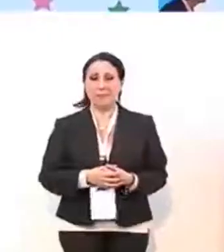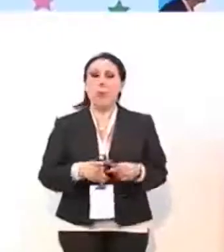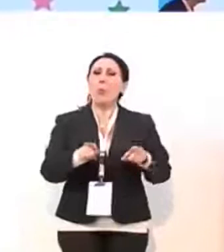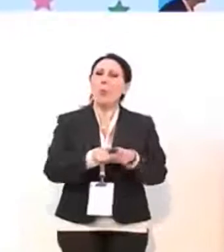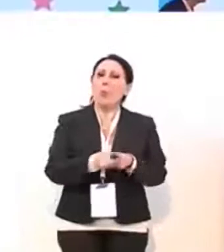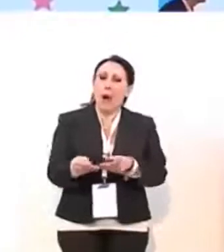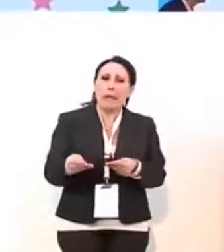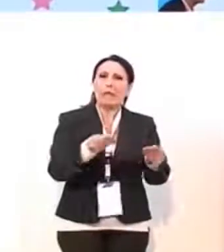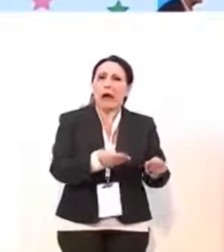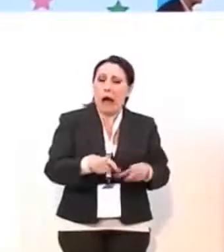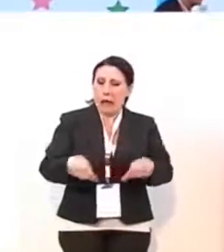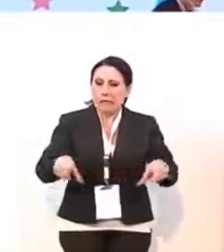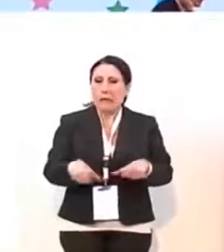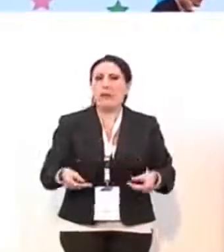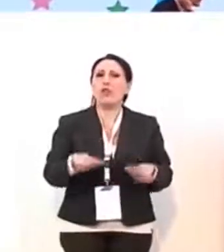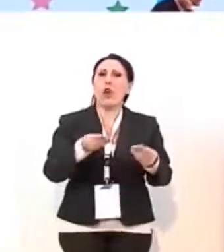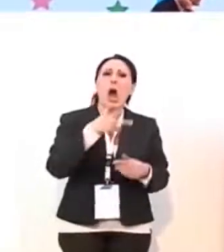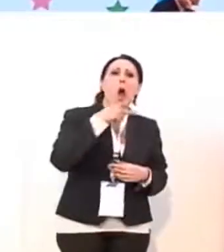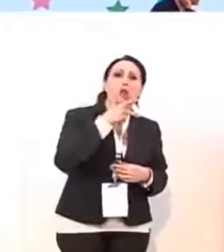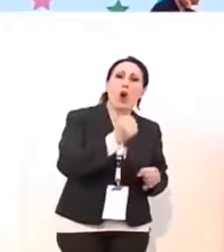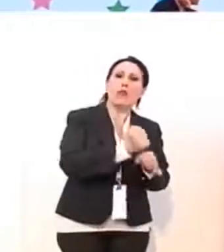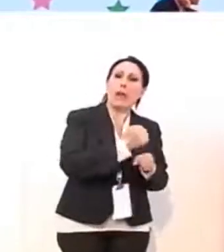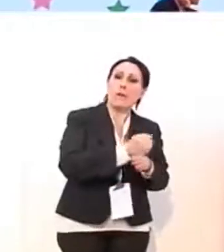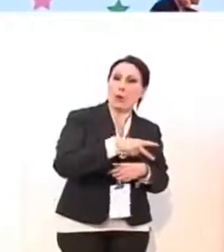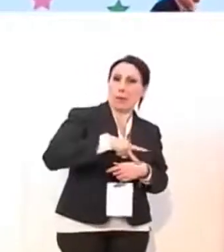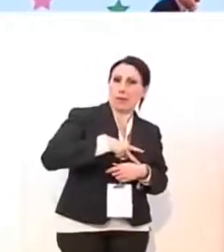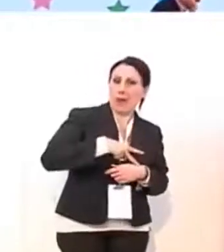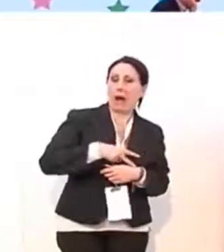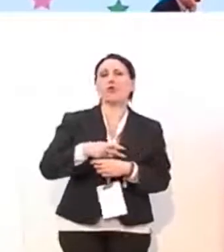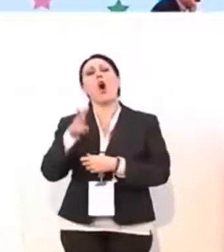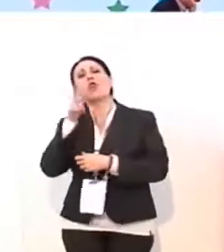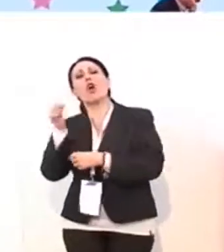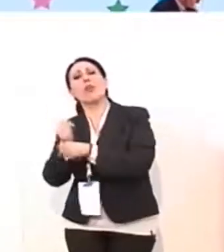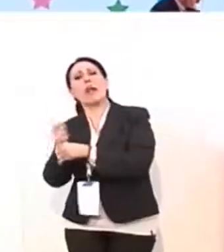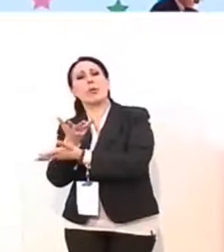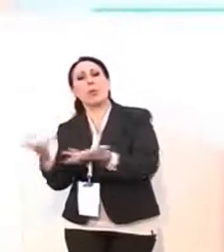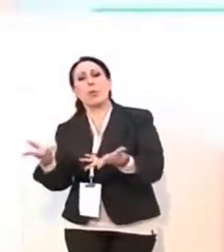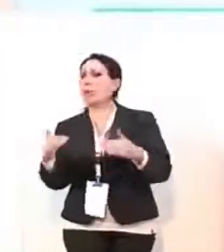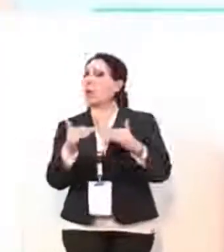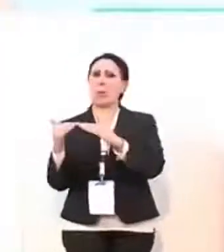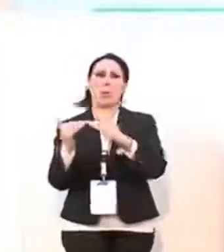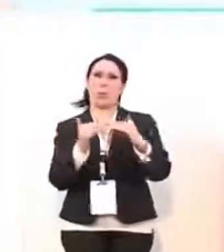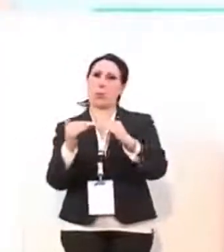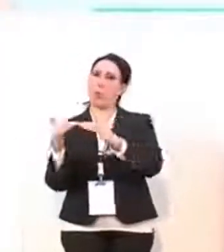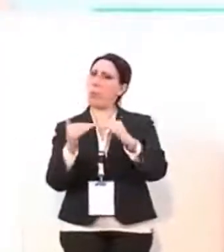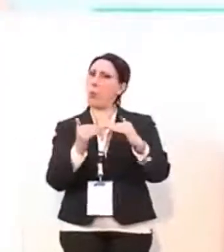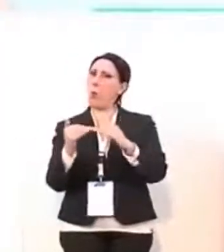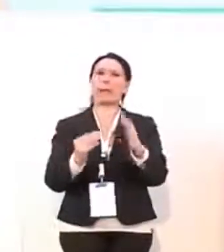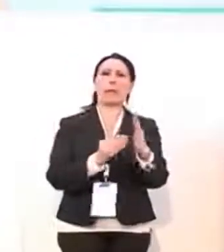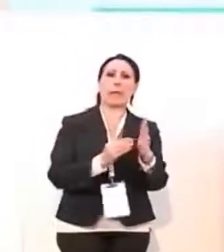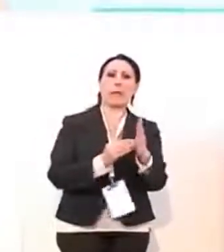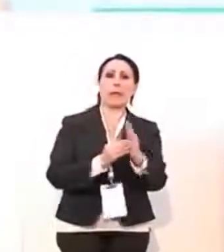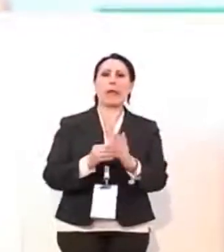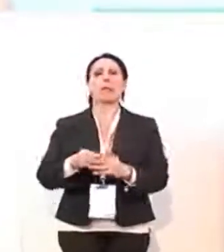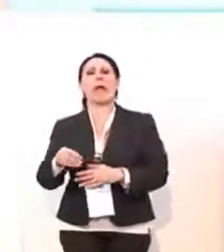Partito Democratico la maternità ha un valore sociale, sia che a fare il figlio è una lavoratrice dipendente, sia che è